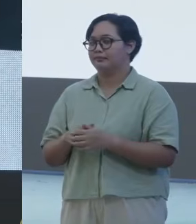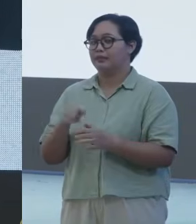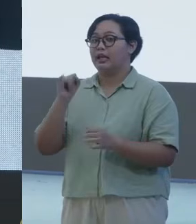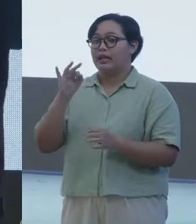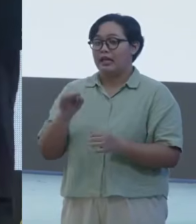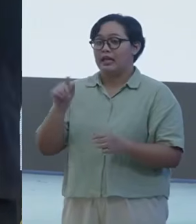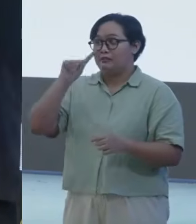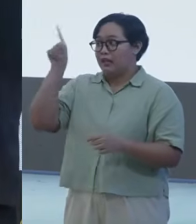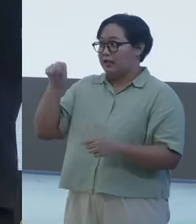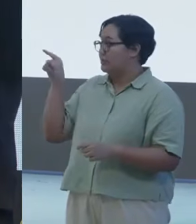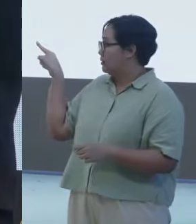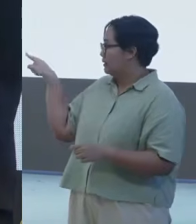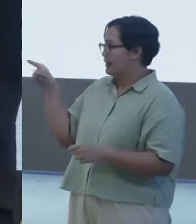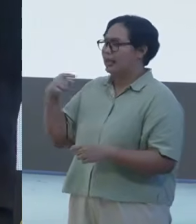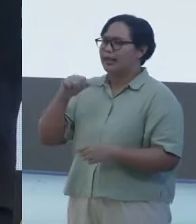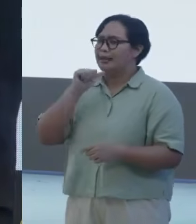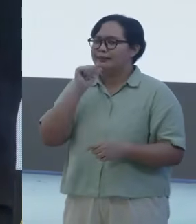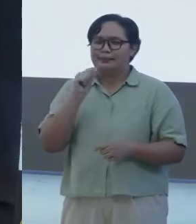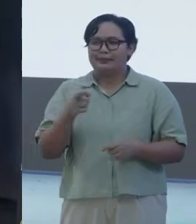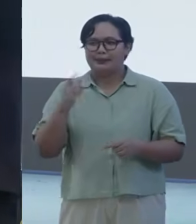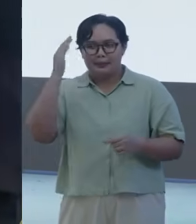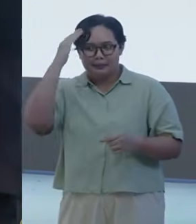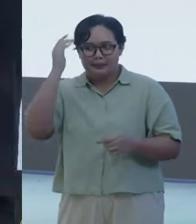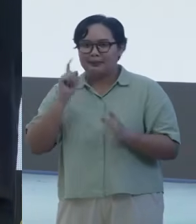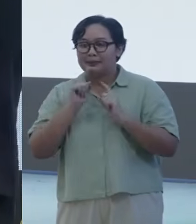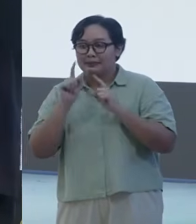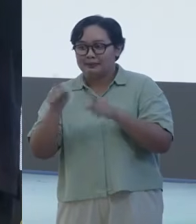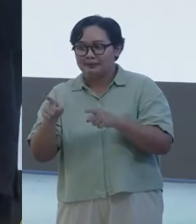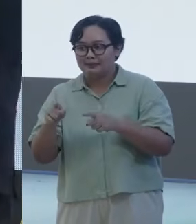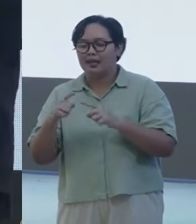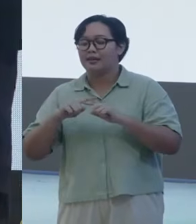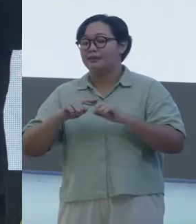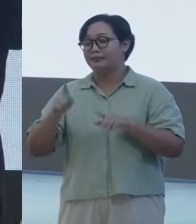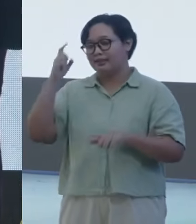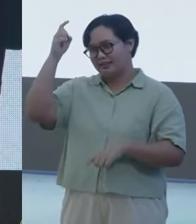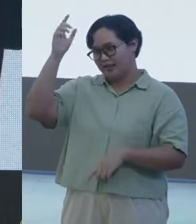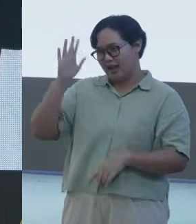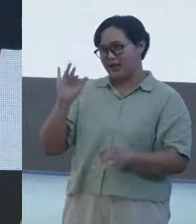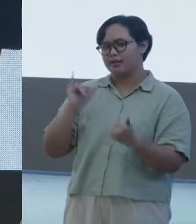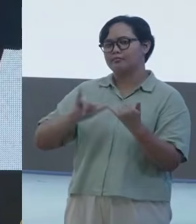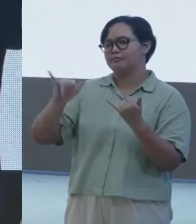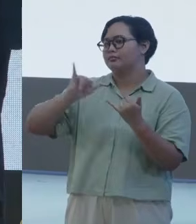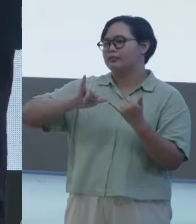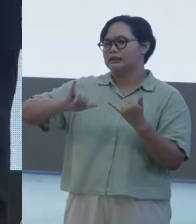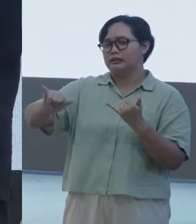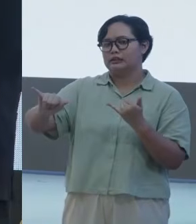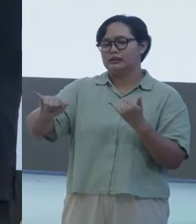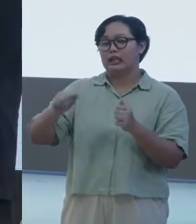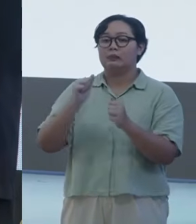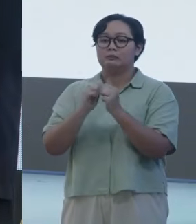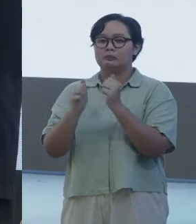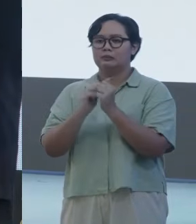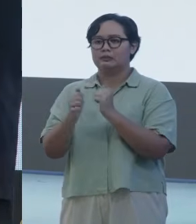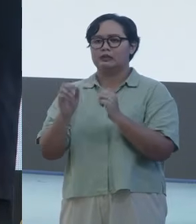alam ang sagot. But God is eternal. Eternal, ibig sabihin, wala siyang umpisa.